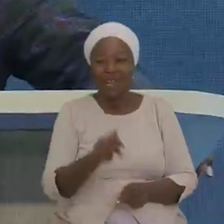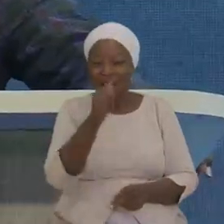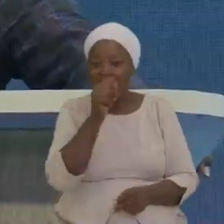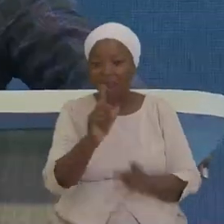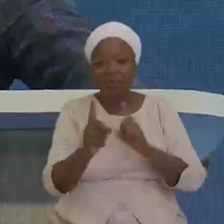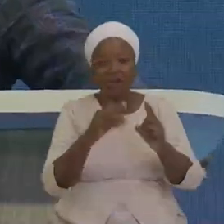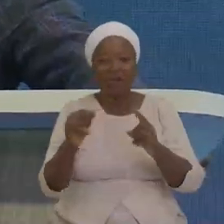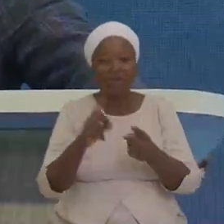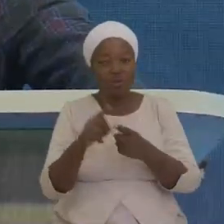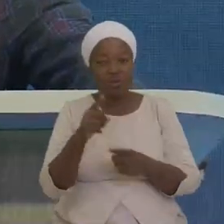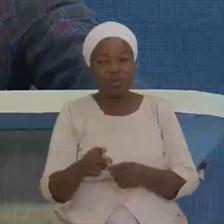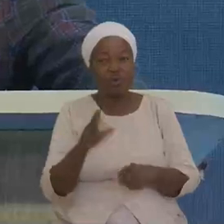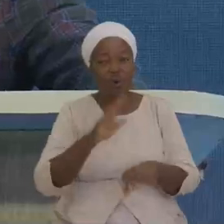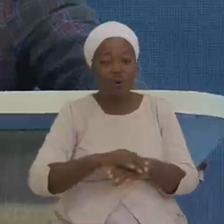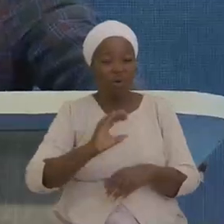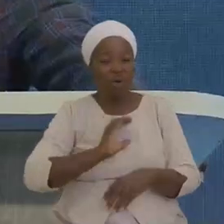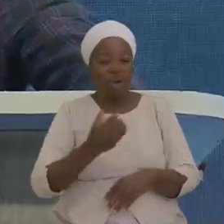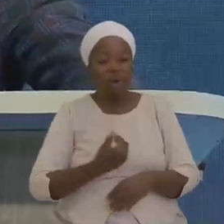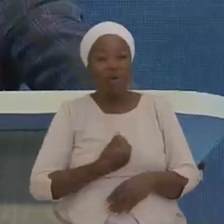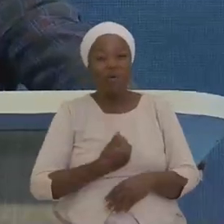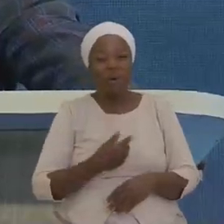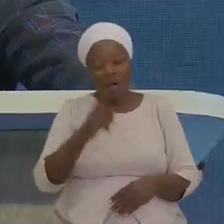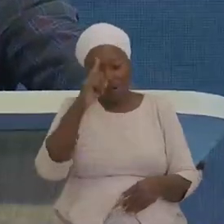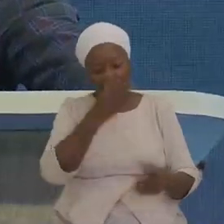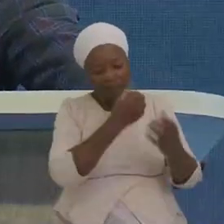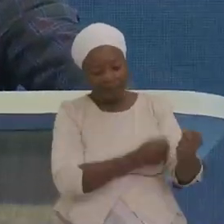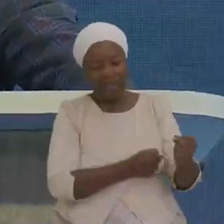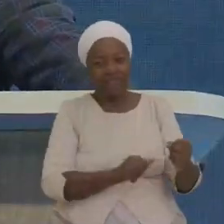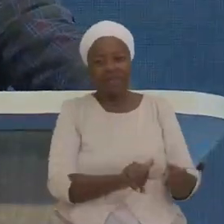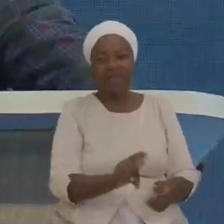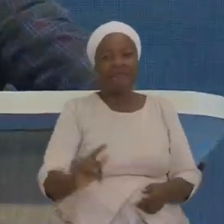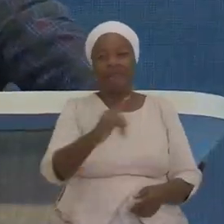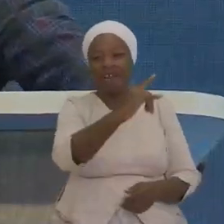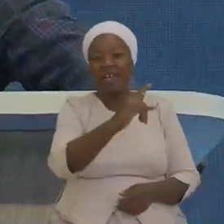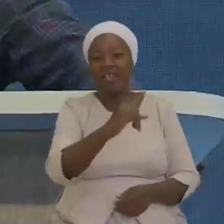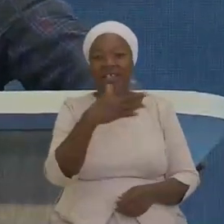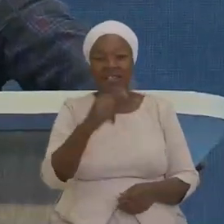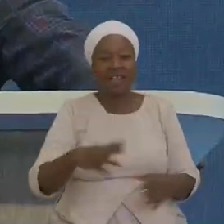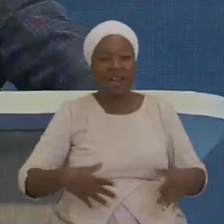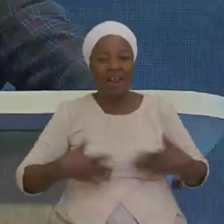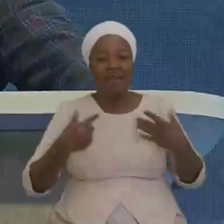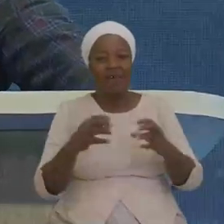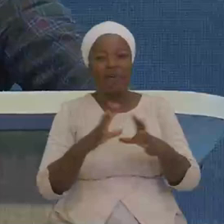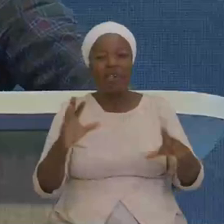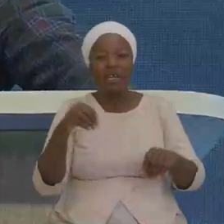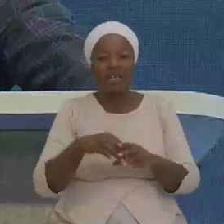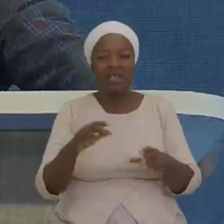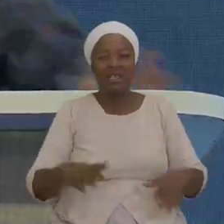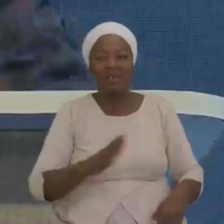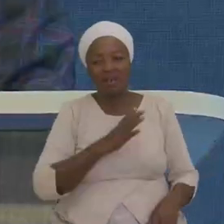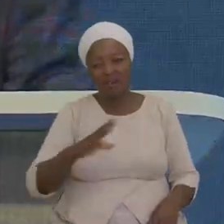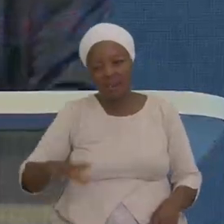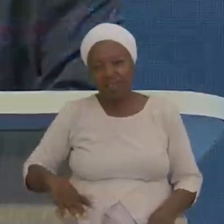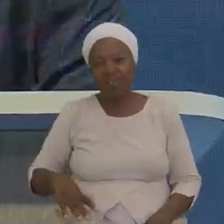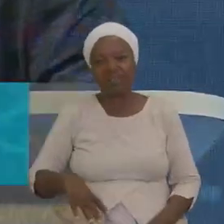Je vous parle ce soir, message intitulé Notre foi, fuite à la vie